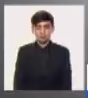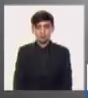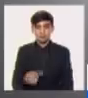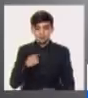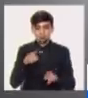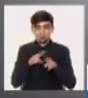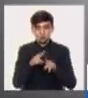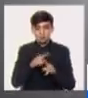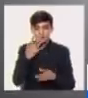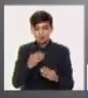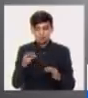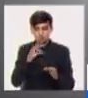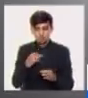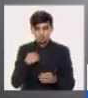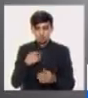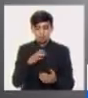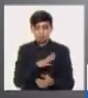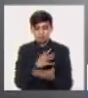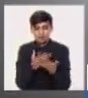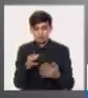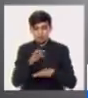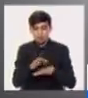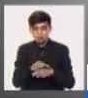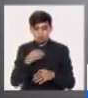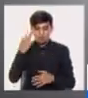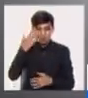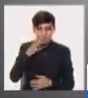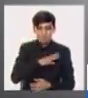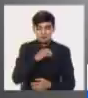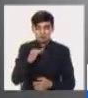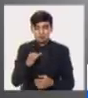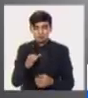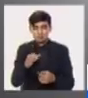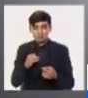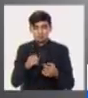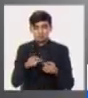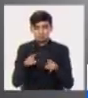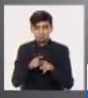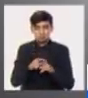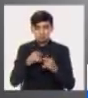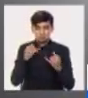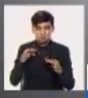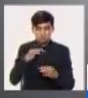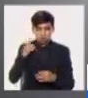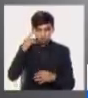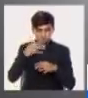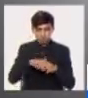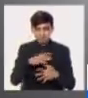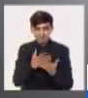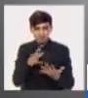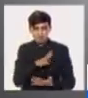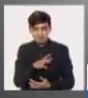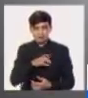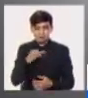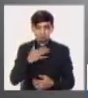Менде 5 күнде көрмегенді көрдім, неше түрлі ауыр елес болды. Бір жіпсіз жақсыға деген сенім алып шыққан тәрізді.